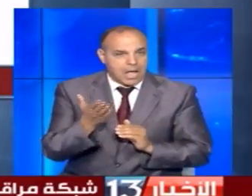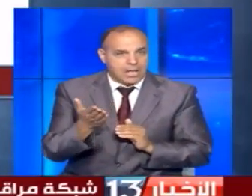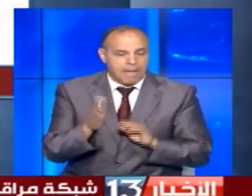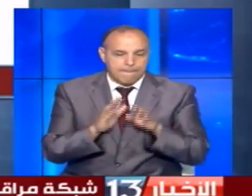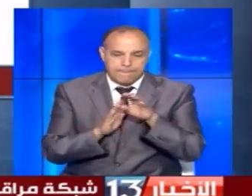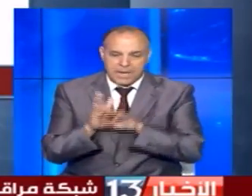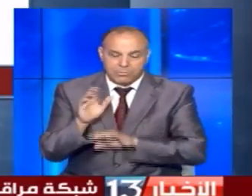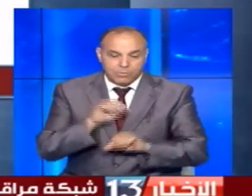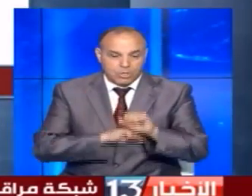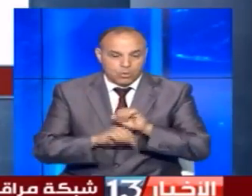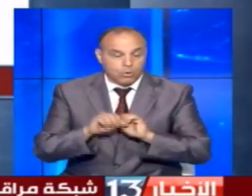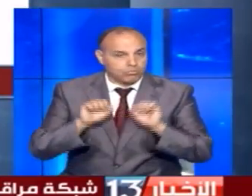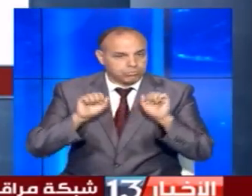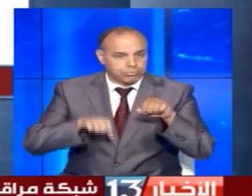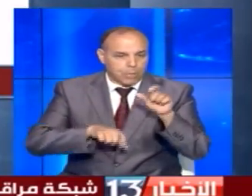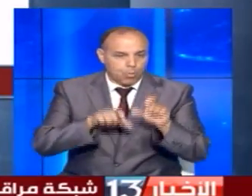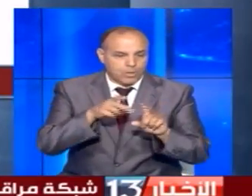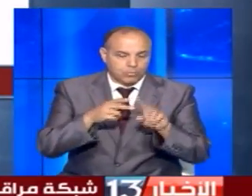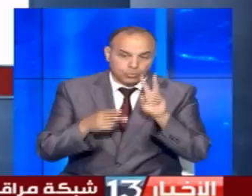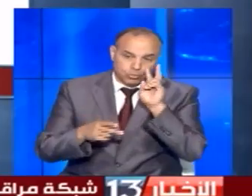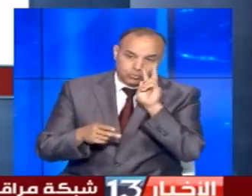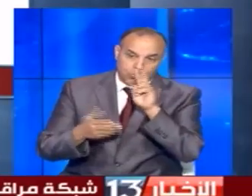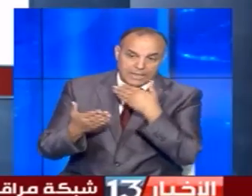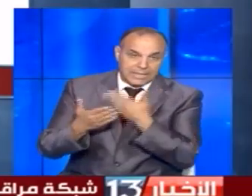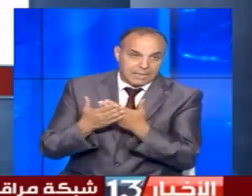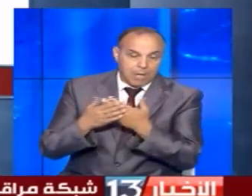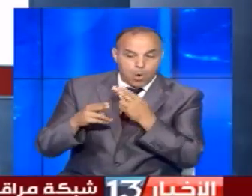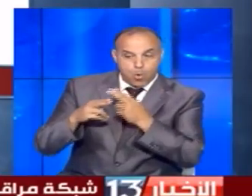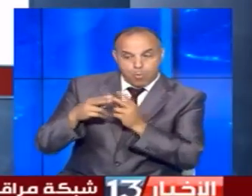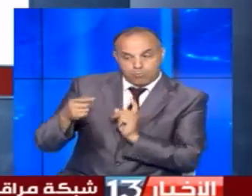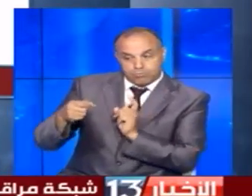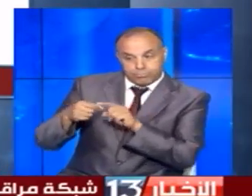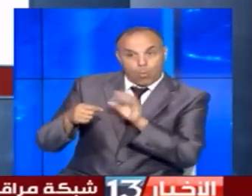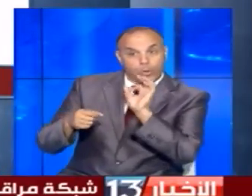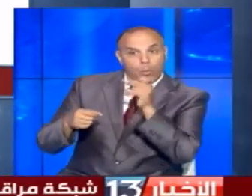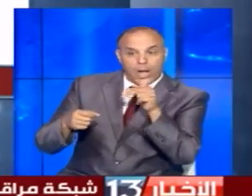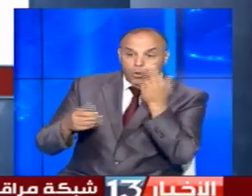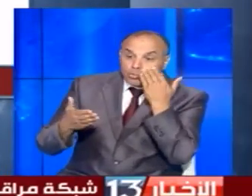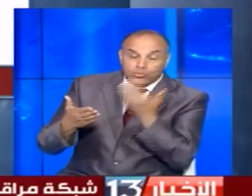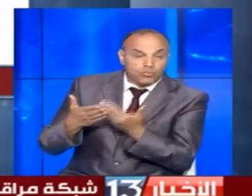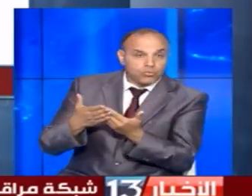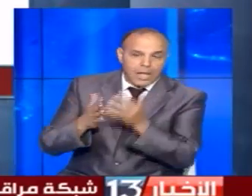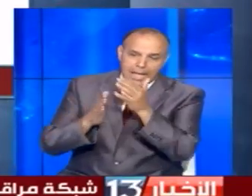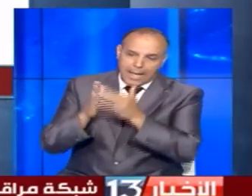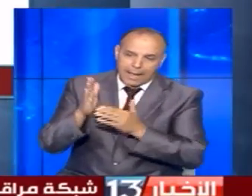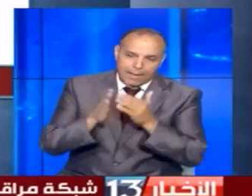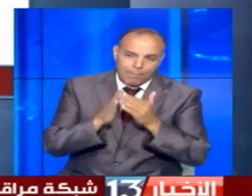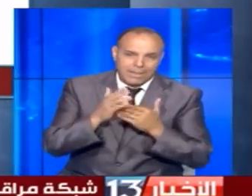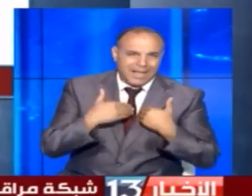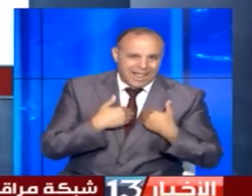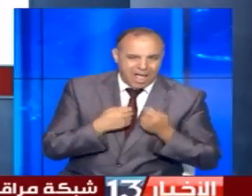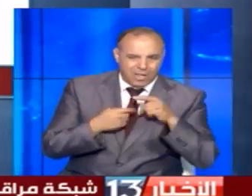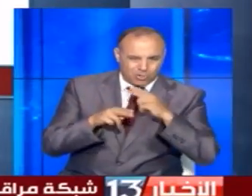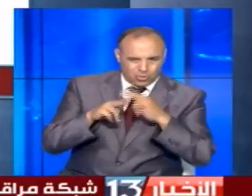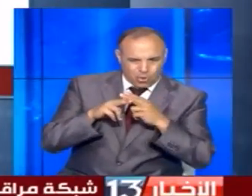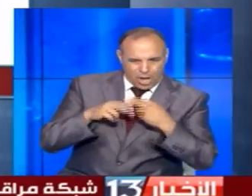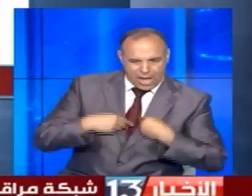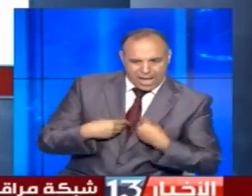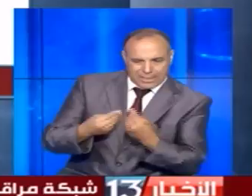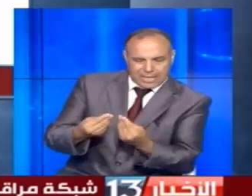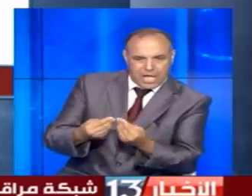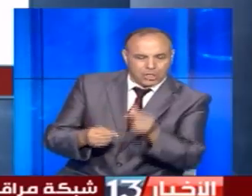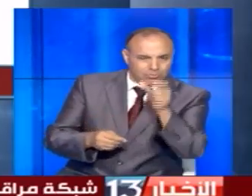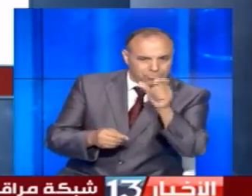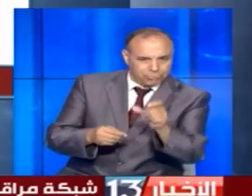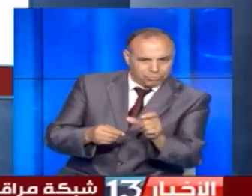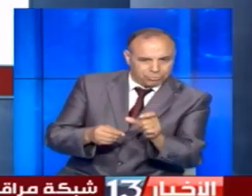منظومة تمكن المواطنين من التثبت من إدراج أسمائهم ضمن قائمات المزكين لأحد